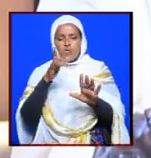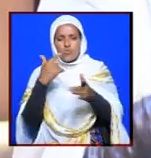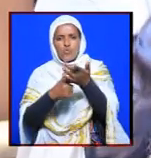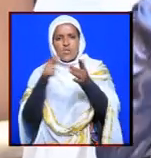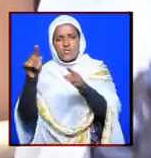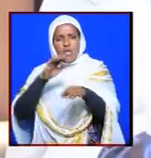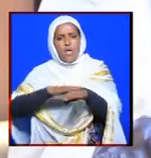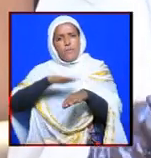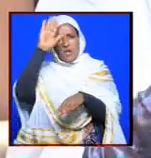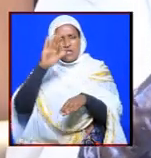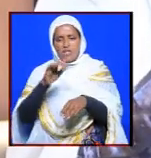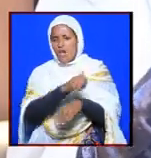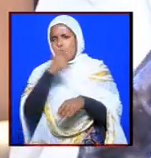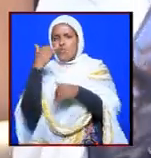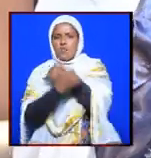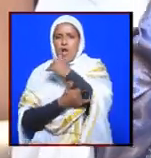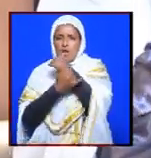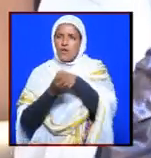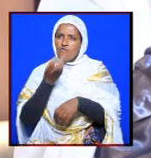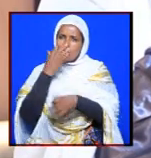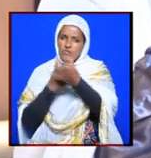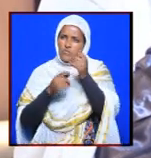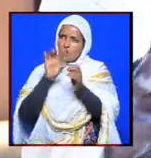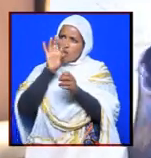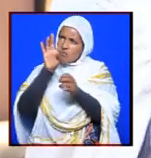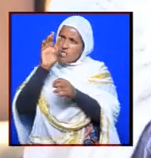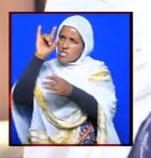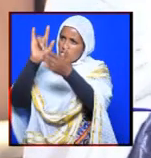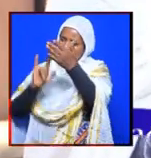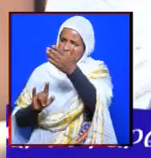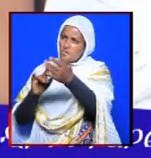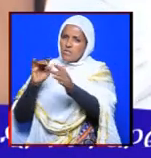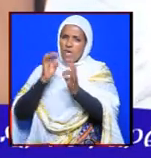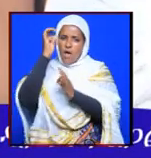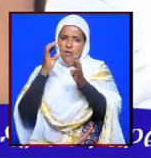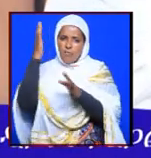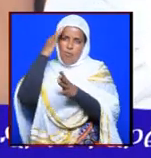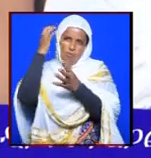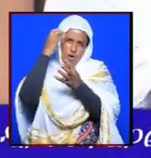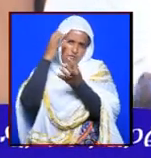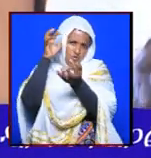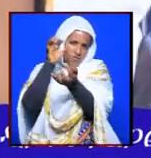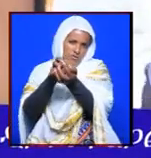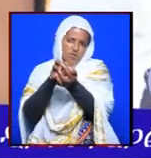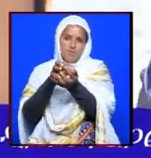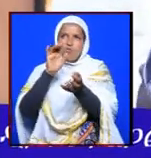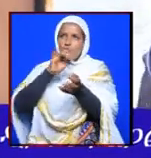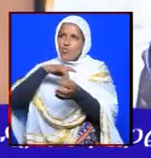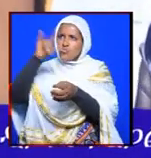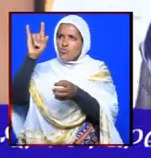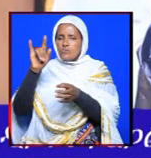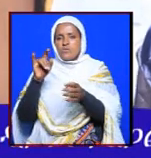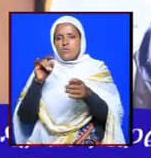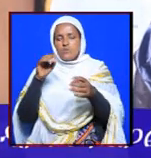የማይኖረው ከዛ ይልቅ የሌሎች ሀገሮችን ዝርዝር ታሪኮች በማወቅ የተጠመደ በውጩ